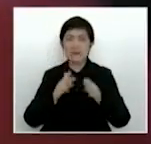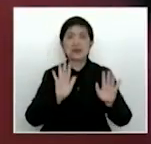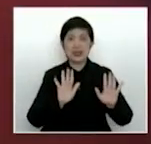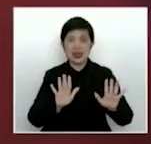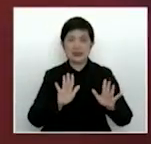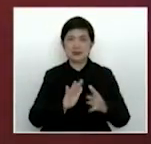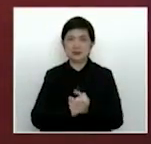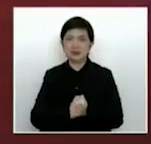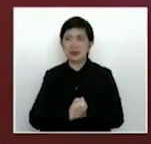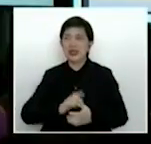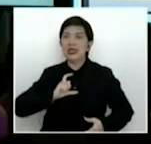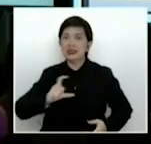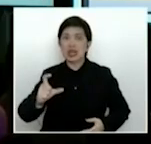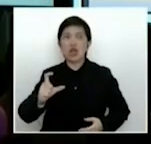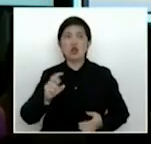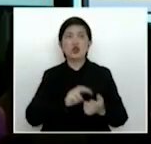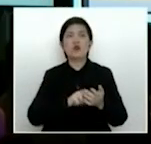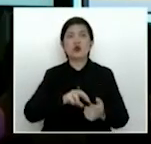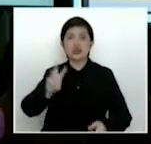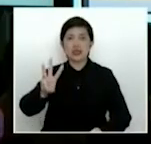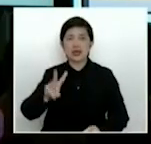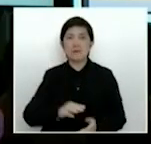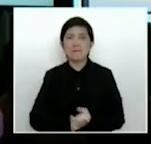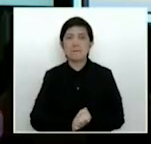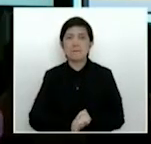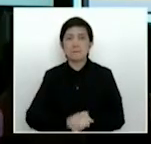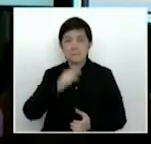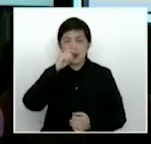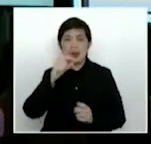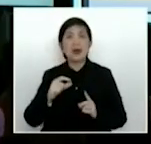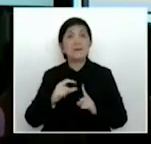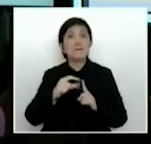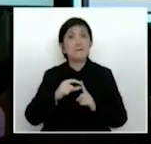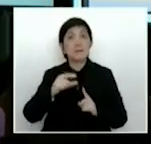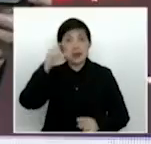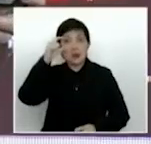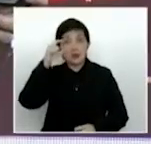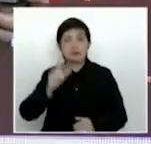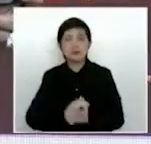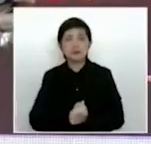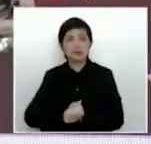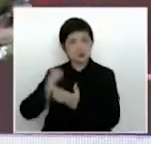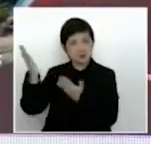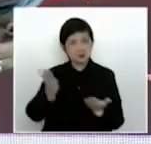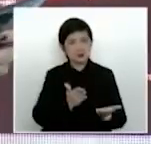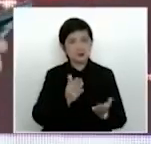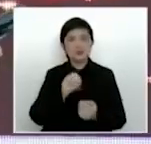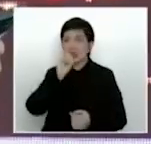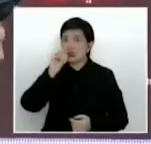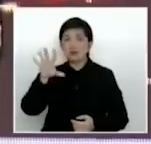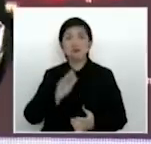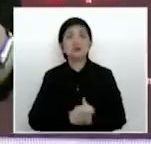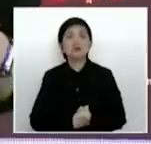dulu selanjutnya calon gubernur nomor urut 3 Bapak Pramono Anung untuk menanggapi jawaban calon gubernur nomor urut 1 waktu